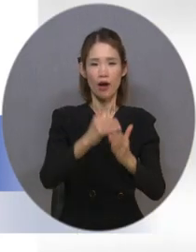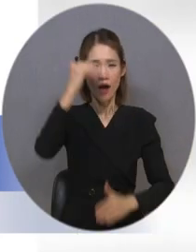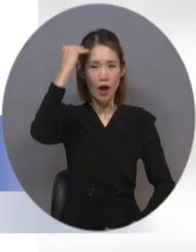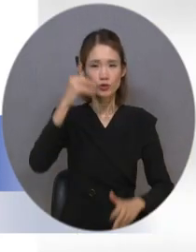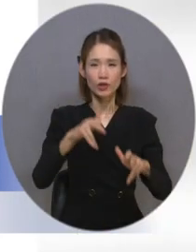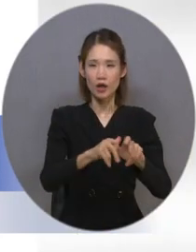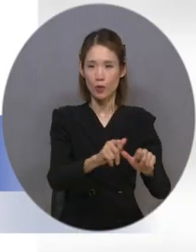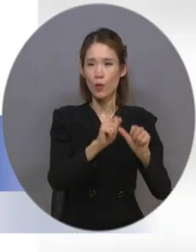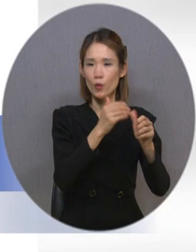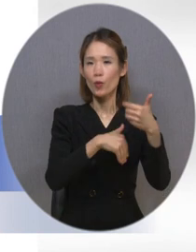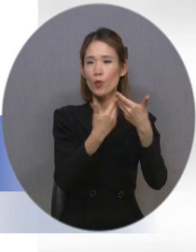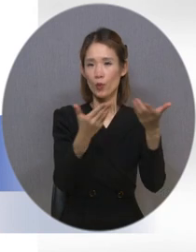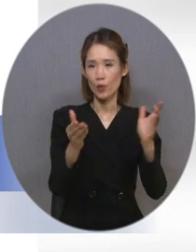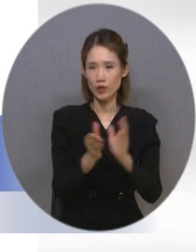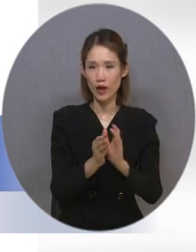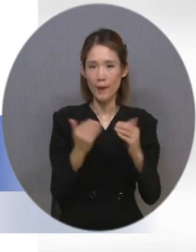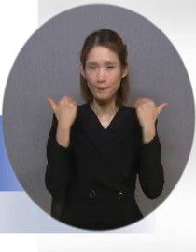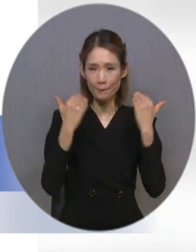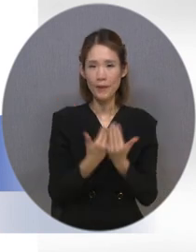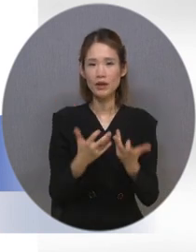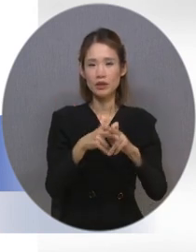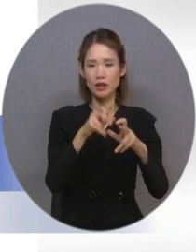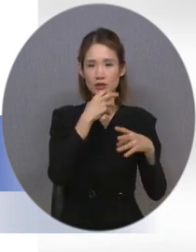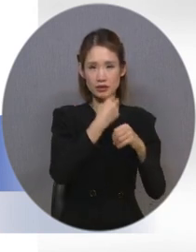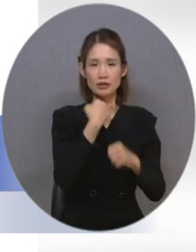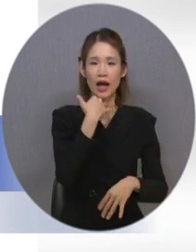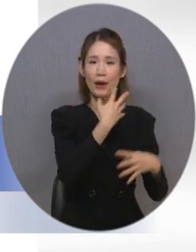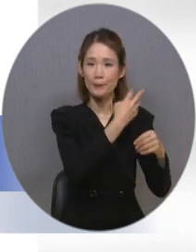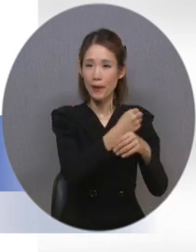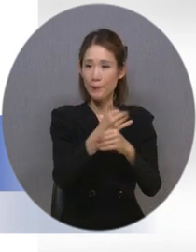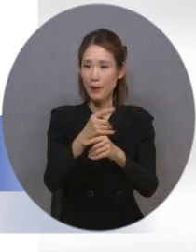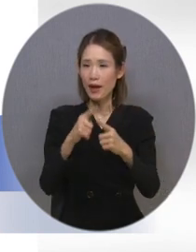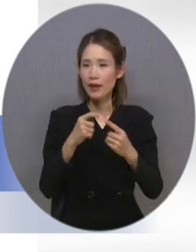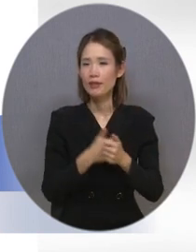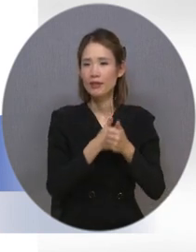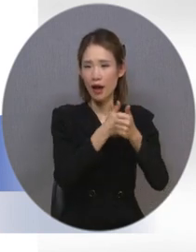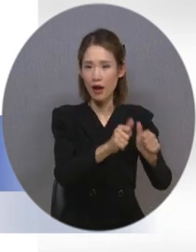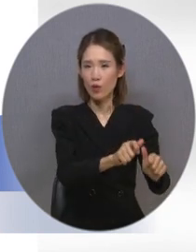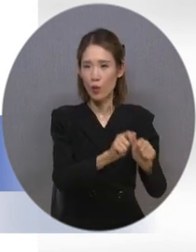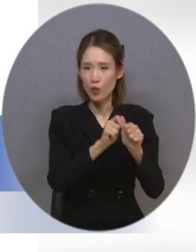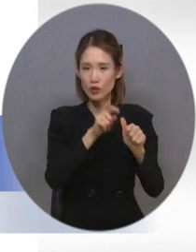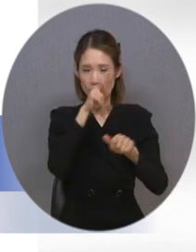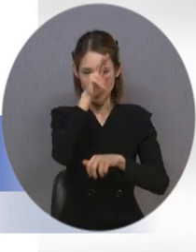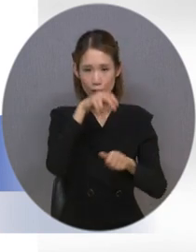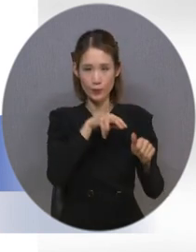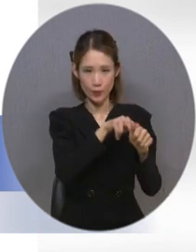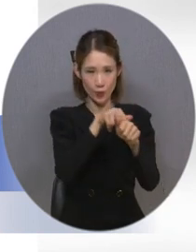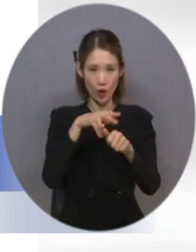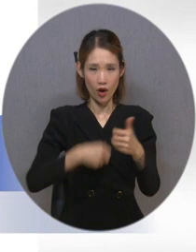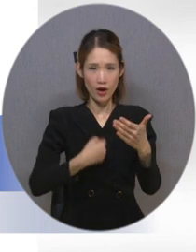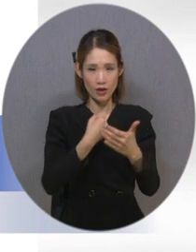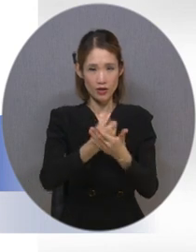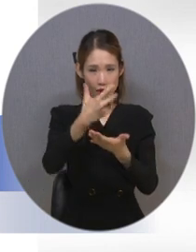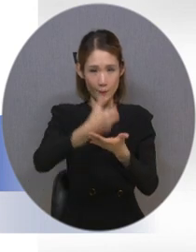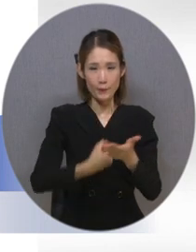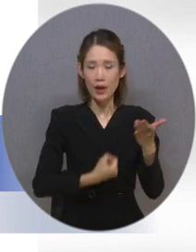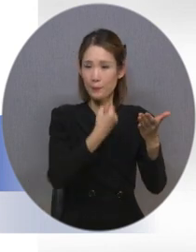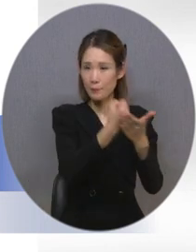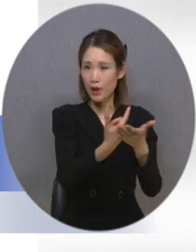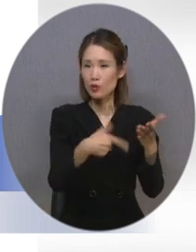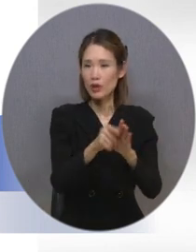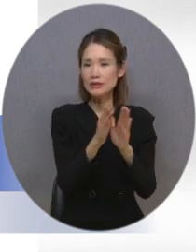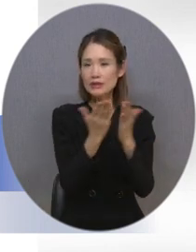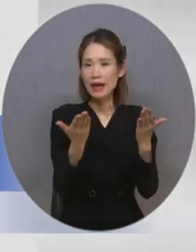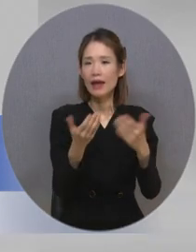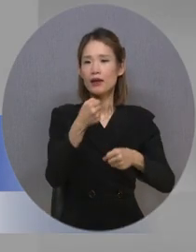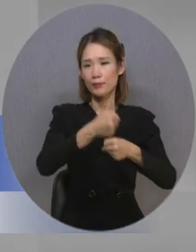한국장애인고용공단이 발달장애인의 생애 주기에 따라 필요한 고용정보를 스스로 얻고 결정할 수 있도록 하는 책자를